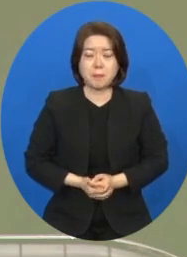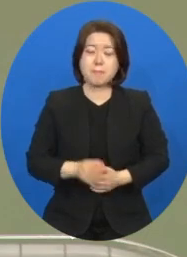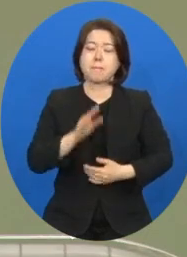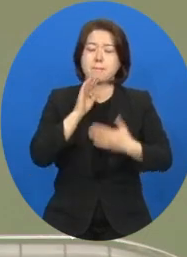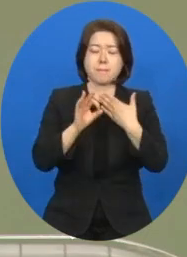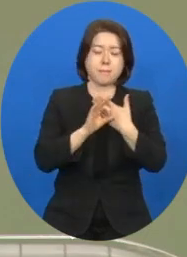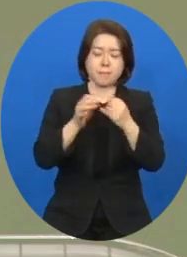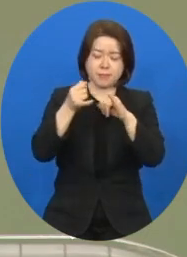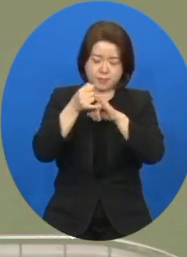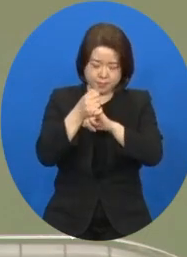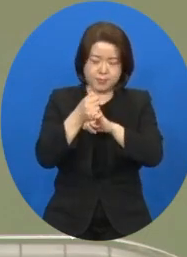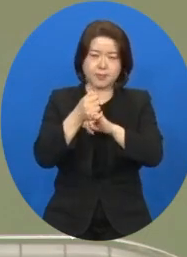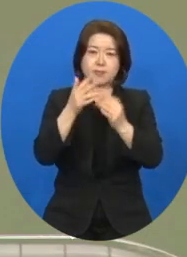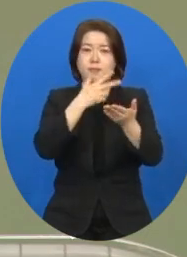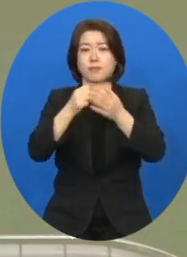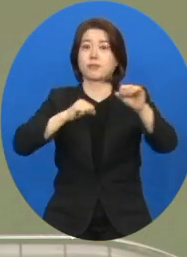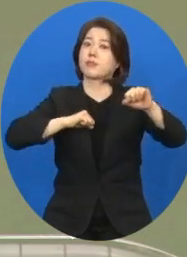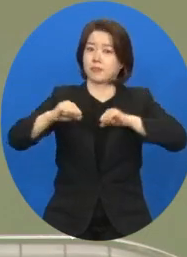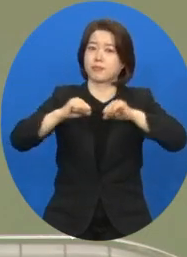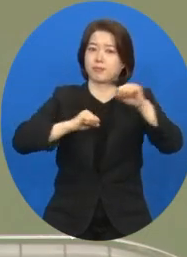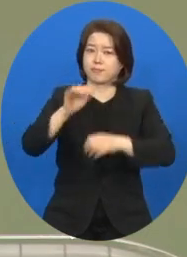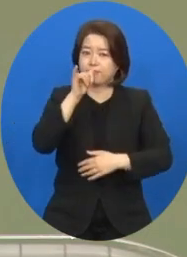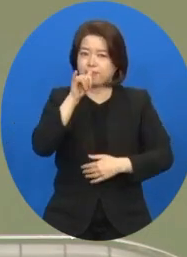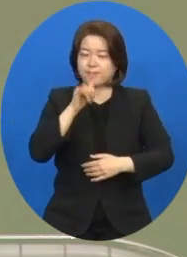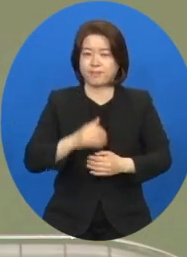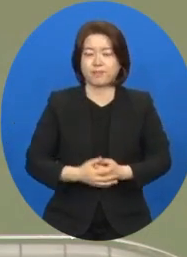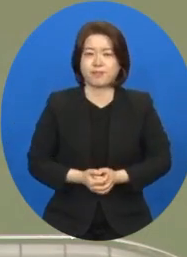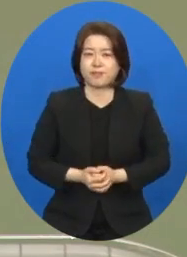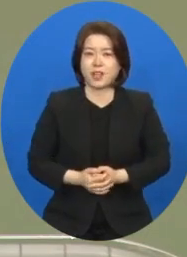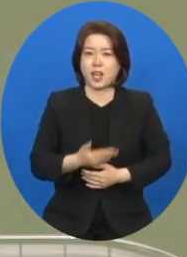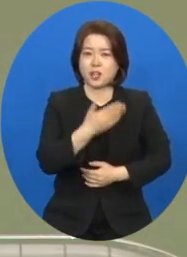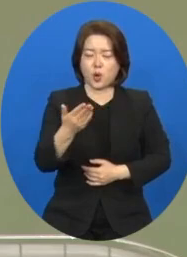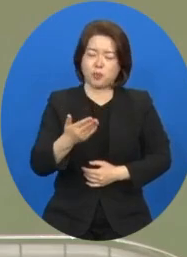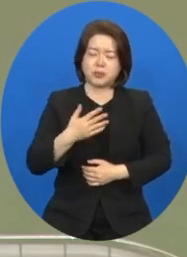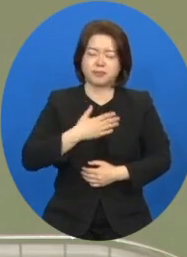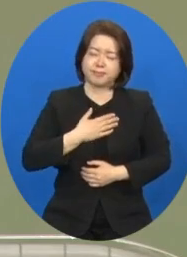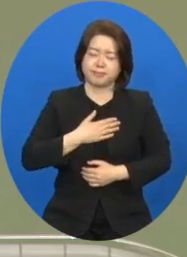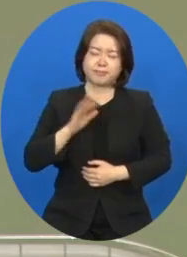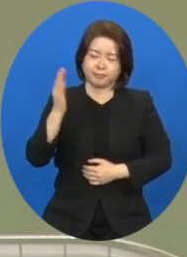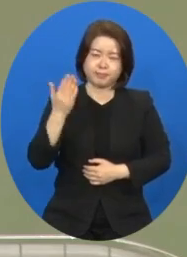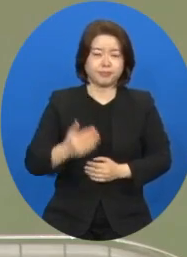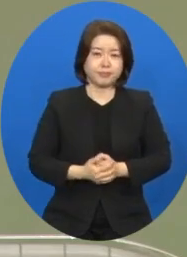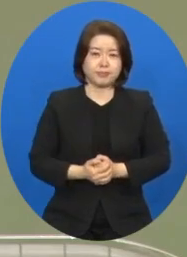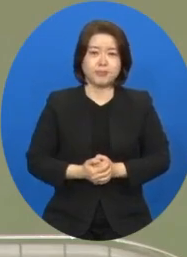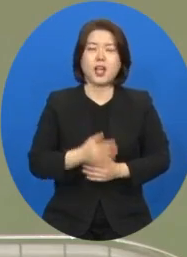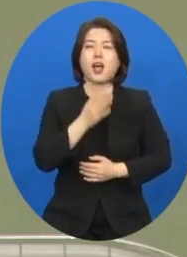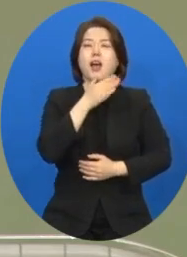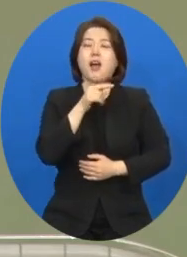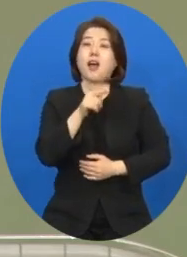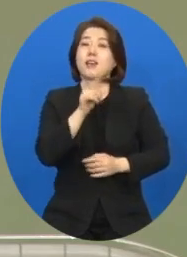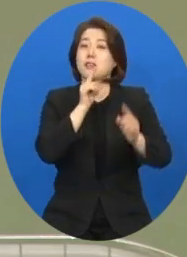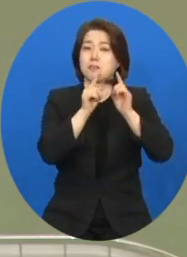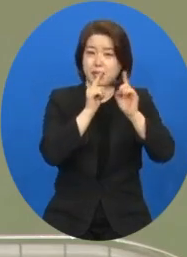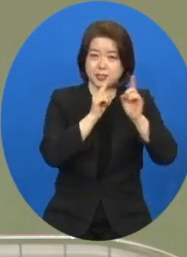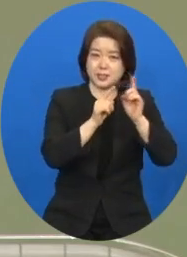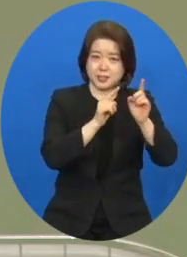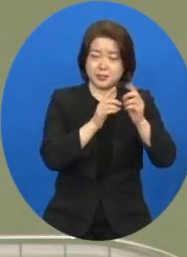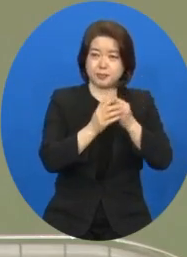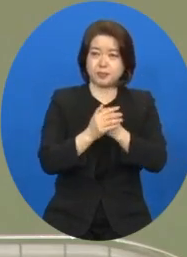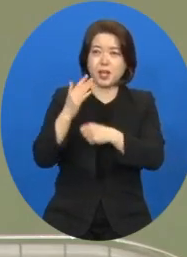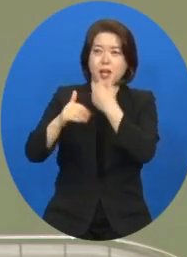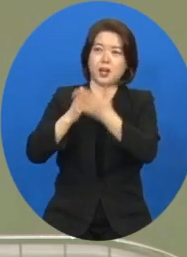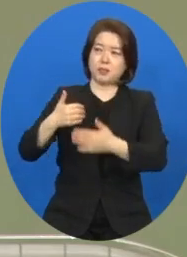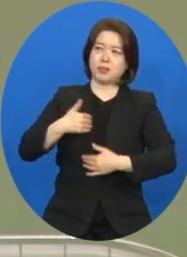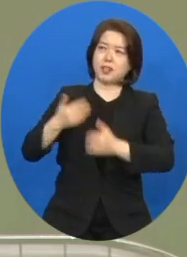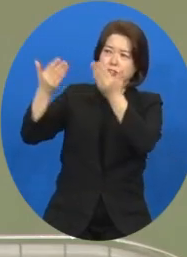그러면 반드시 주님이 역사합니다. 여러분이 알게 돼요. 아, 이 말씀이 하나님께서 내게